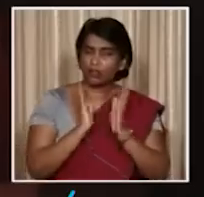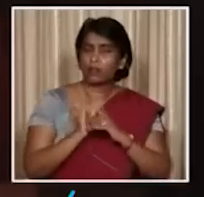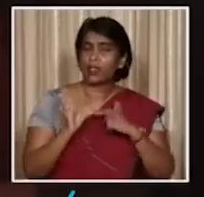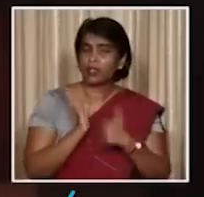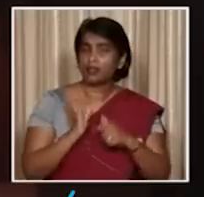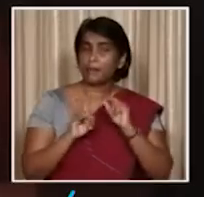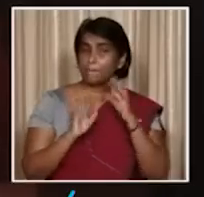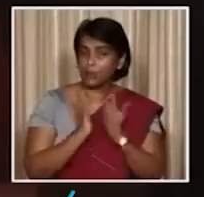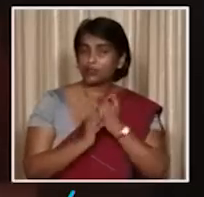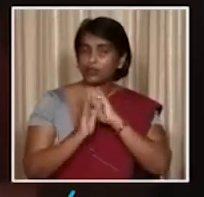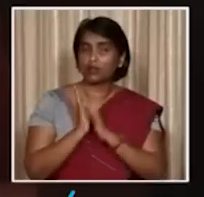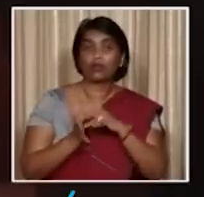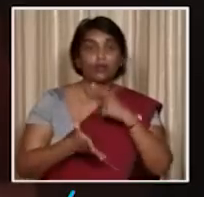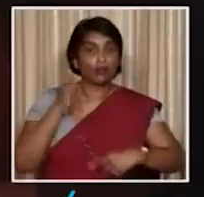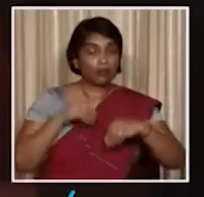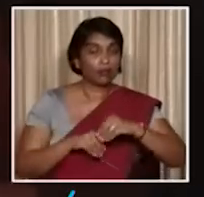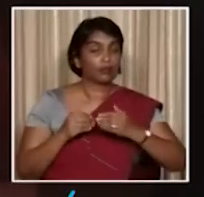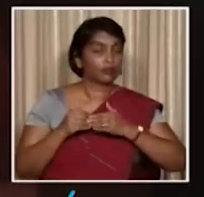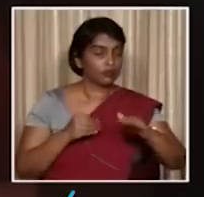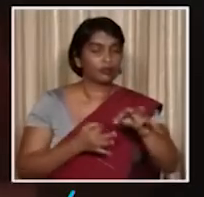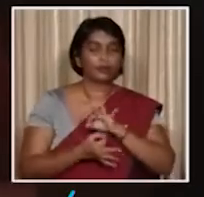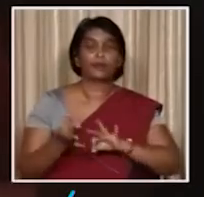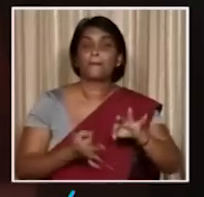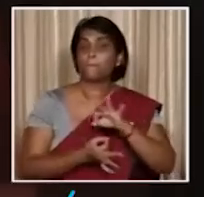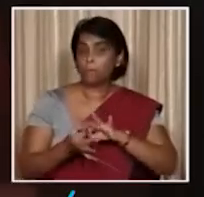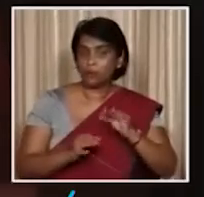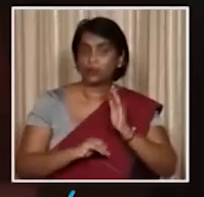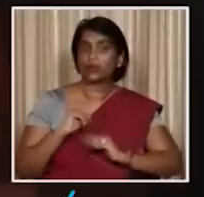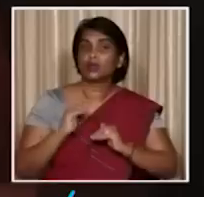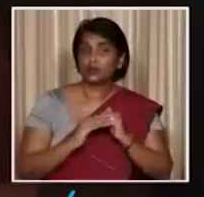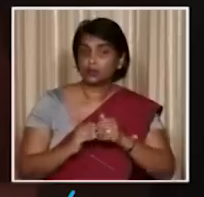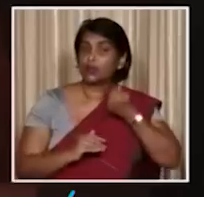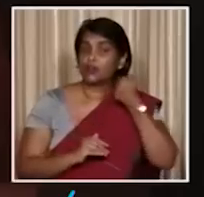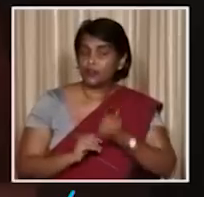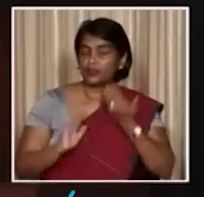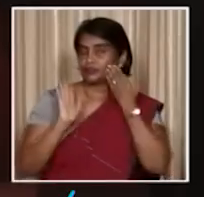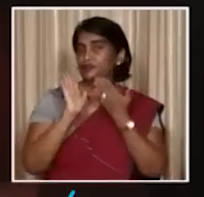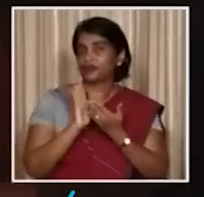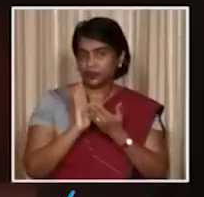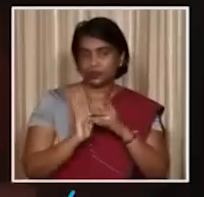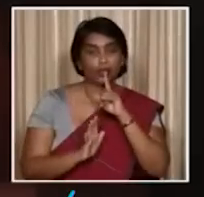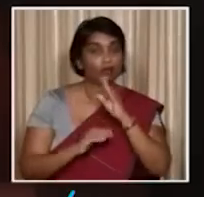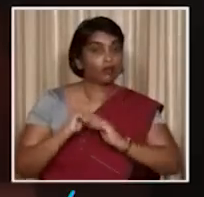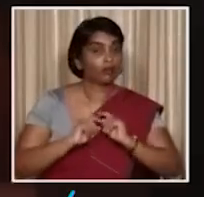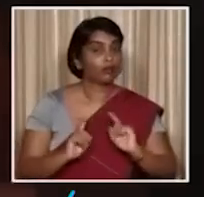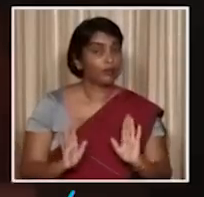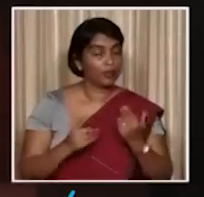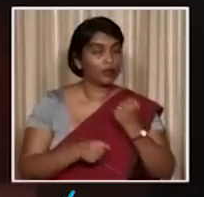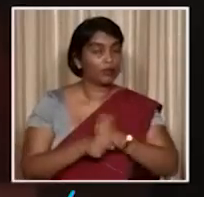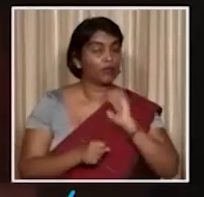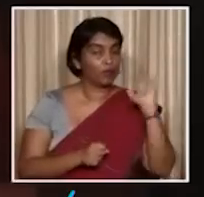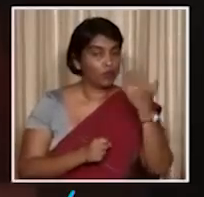ප්‍රඥප්තියකම තිබෙනවා මැතිවරණය පැවැත්වීම ප්‍රජාතන්ත්‍රවාදී ක්‍රමවේදයේ වැදගත් ලක්ෂණයක් ඒක ක්‍රියාත්මක කරන්නට හැම